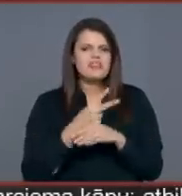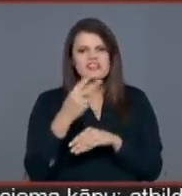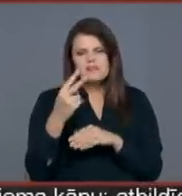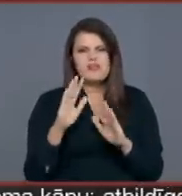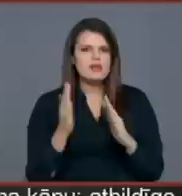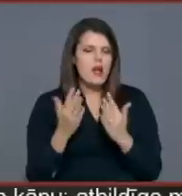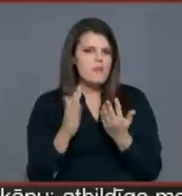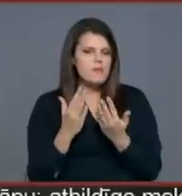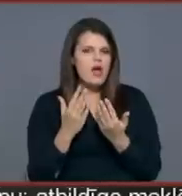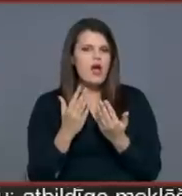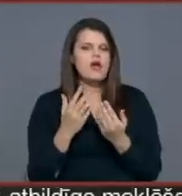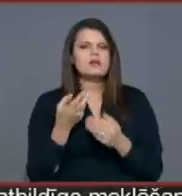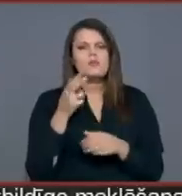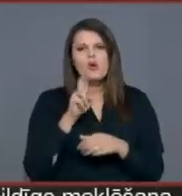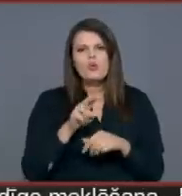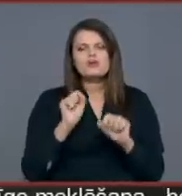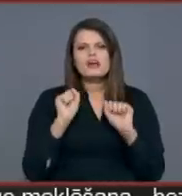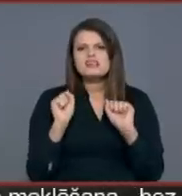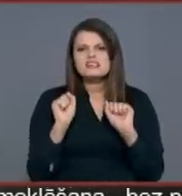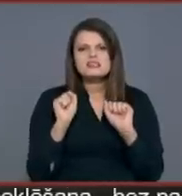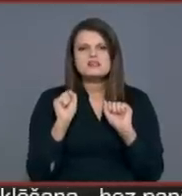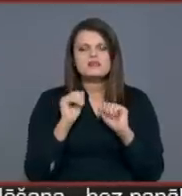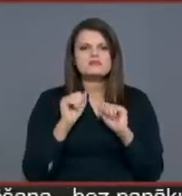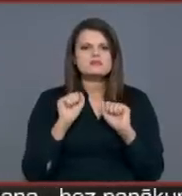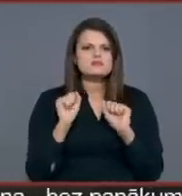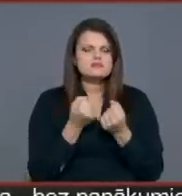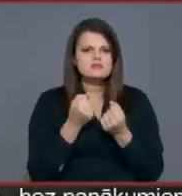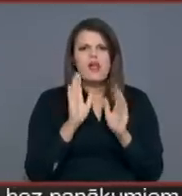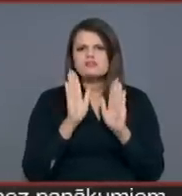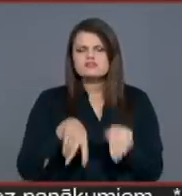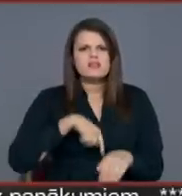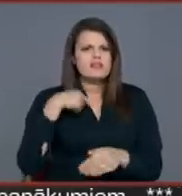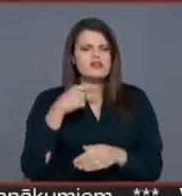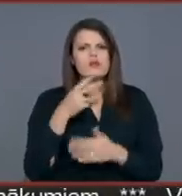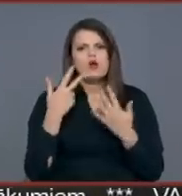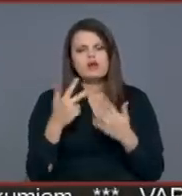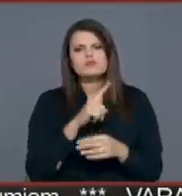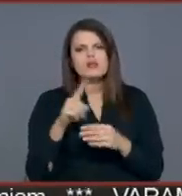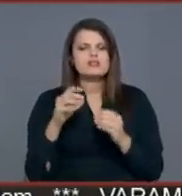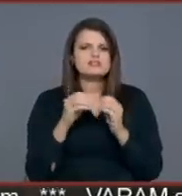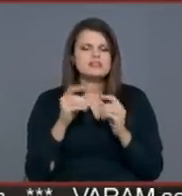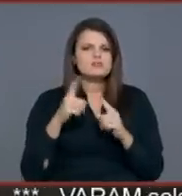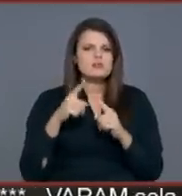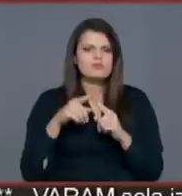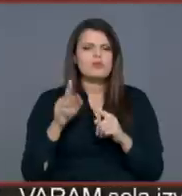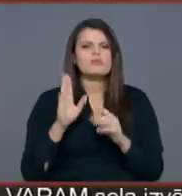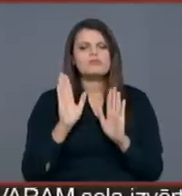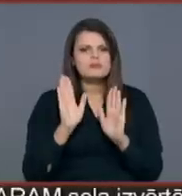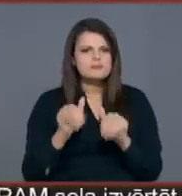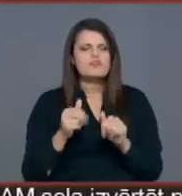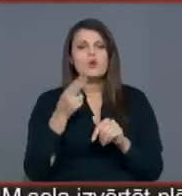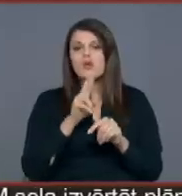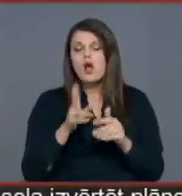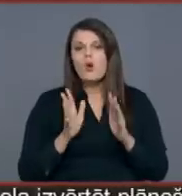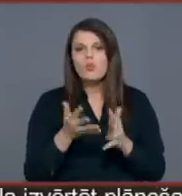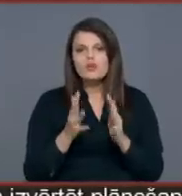augsts. Tad sausna ir liela, sausna no 8 līdz 10 tonu no hektāru sausnā kārā. Kā